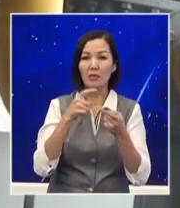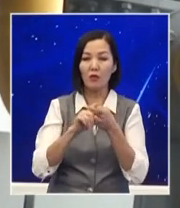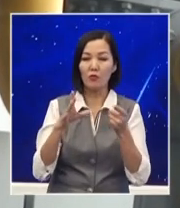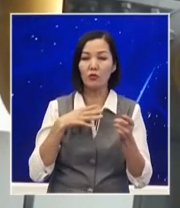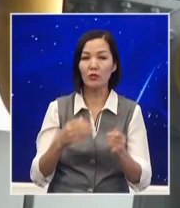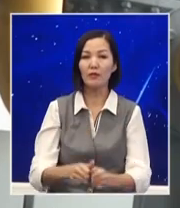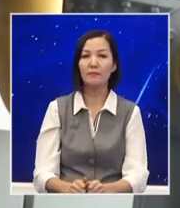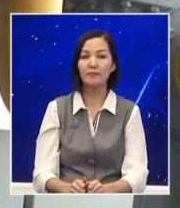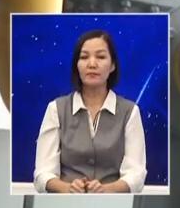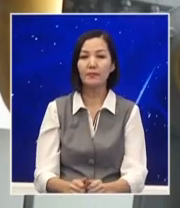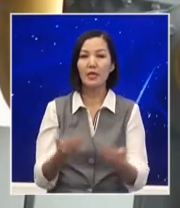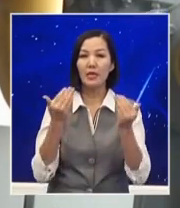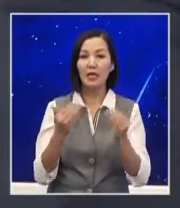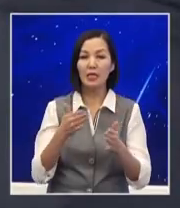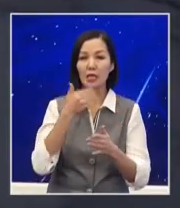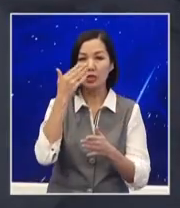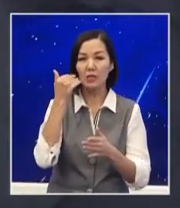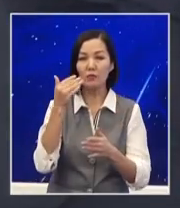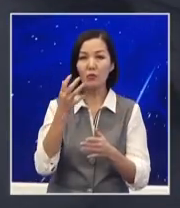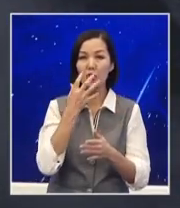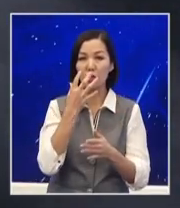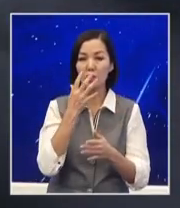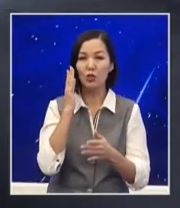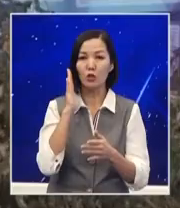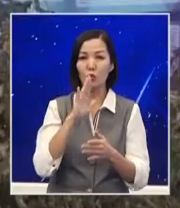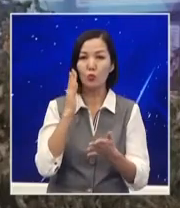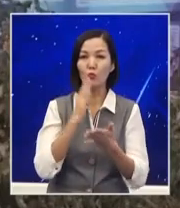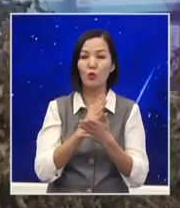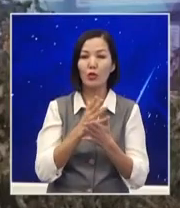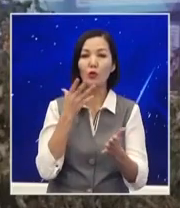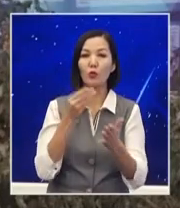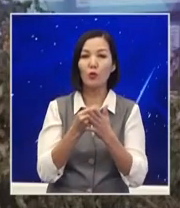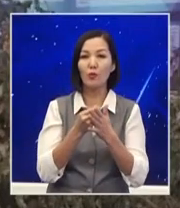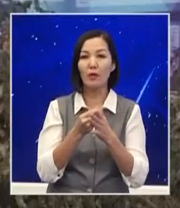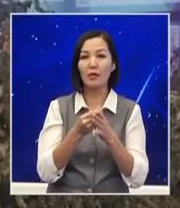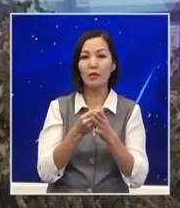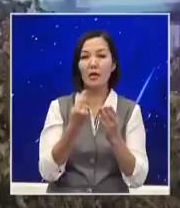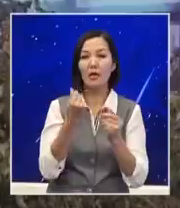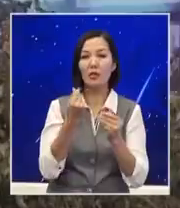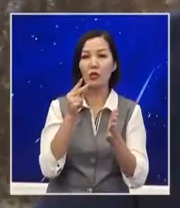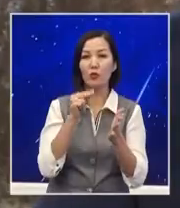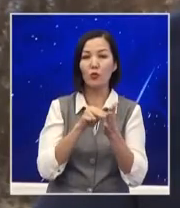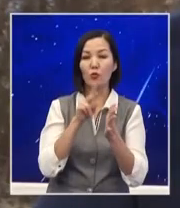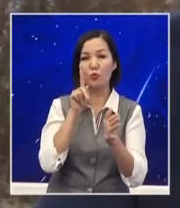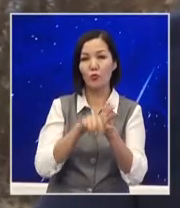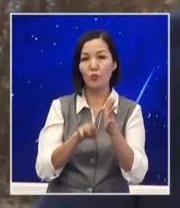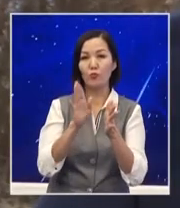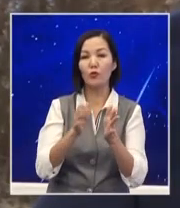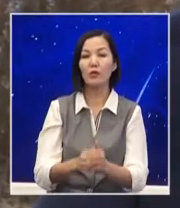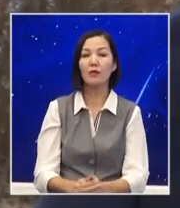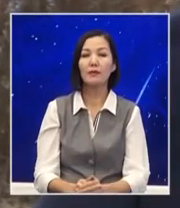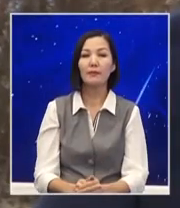отынның қызығын көрді. Енді жаз бойы жылы су тоқтамайды. Төлемақы да айтарлықтай арзандамақ. Бізде осы уақытқа